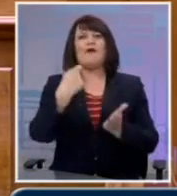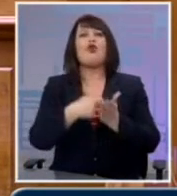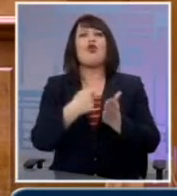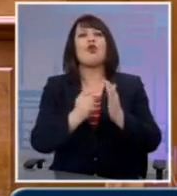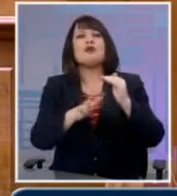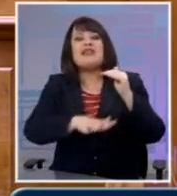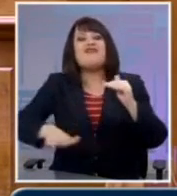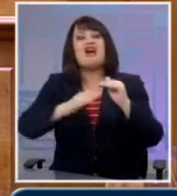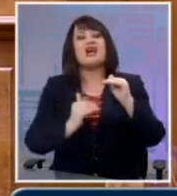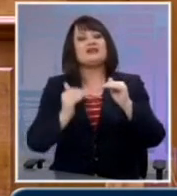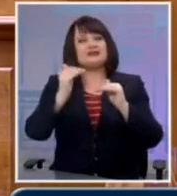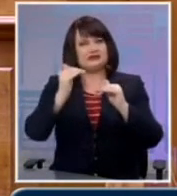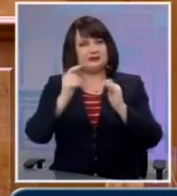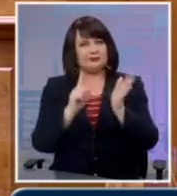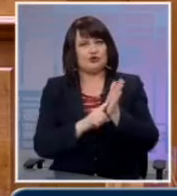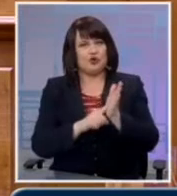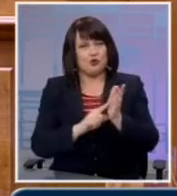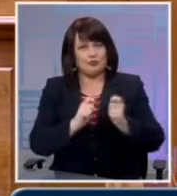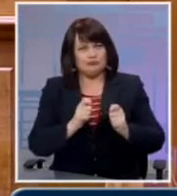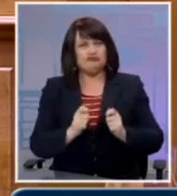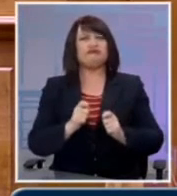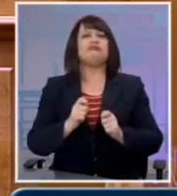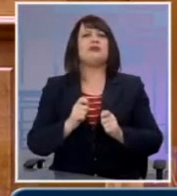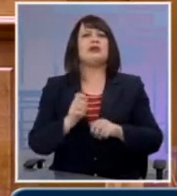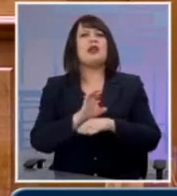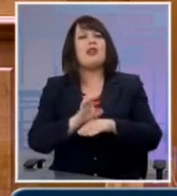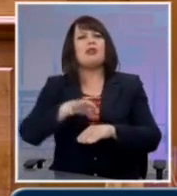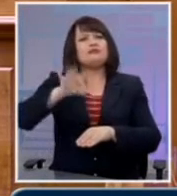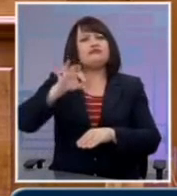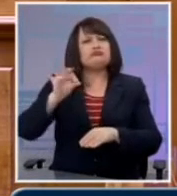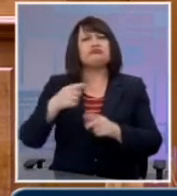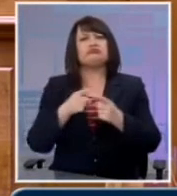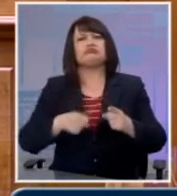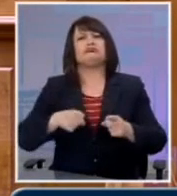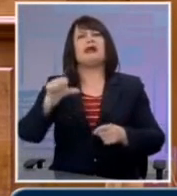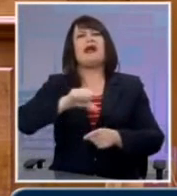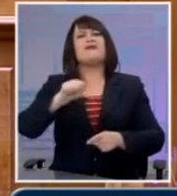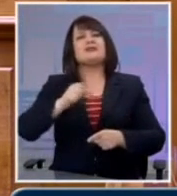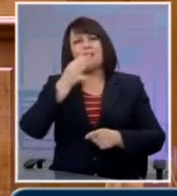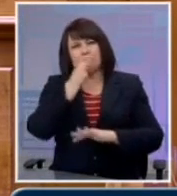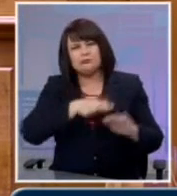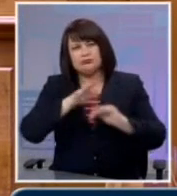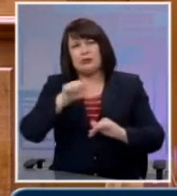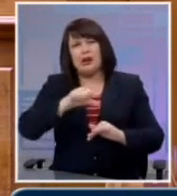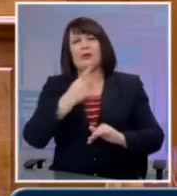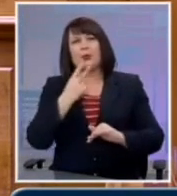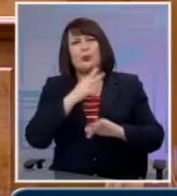βάσης με νομοθέτηση των ηλεκτρονικών συναλλαγών και της καταπολέμησης του λαθρεμπορίου στα καύσιμα και τον καπνό.